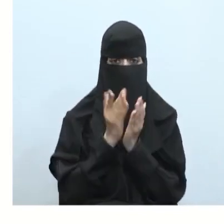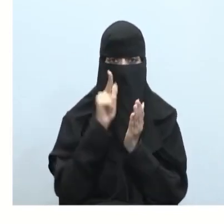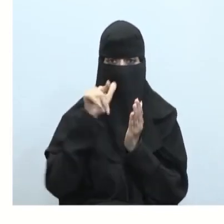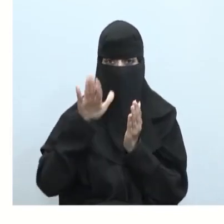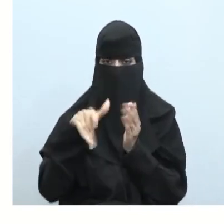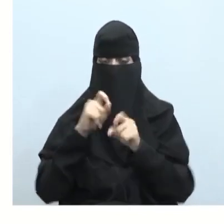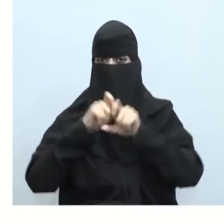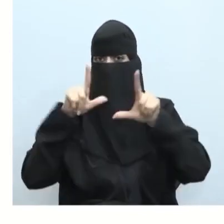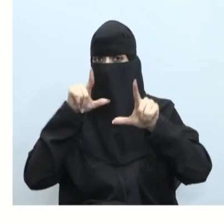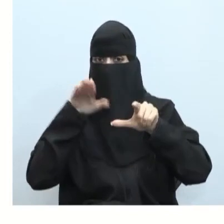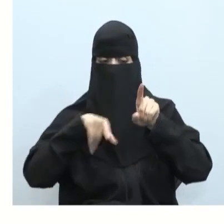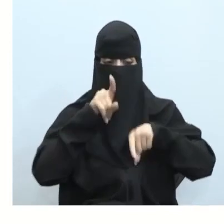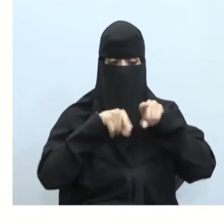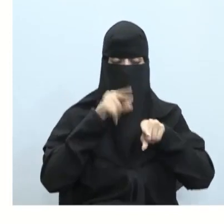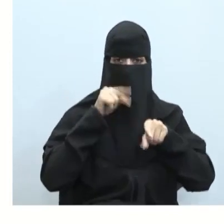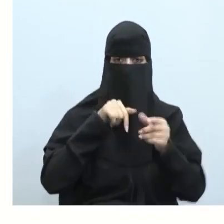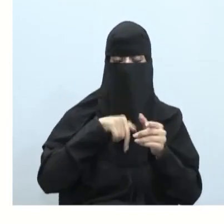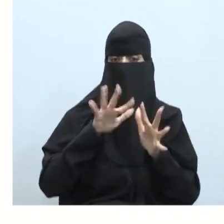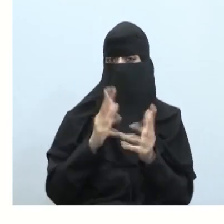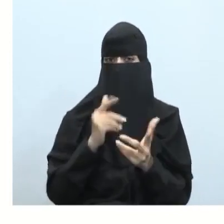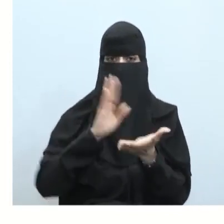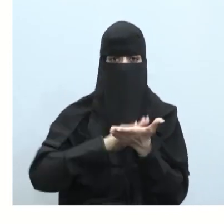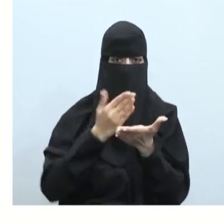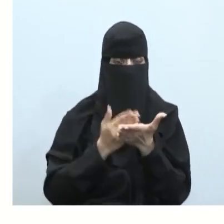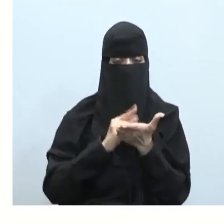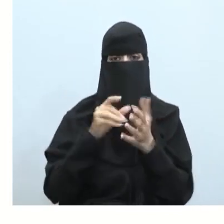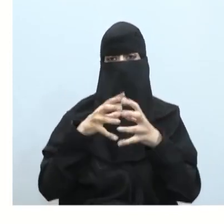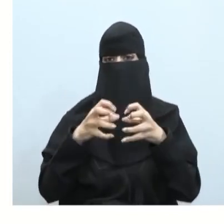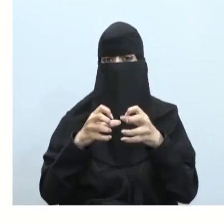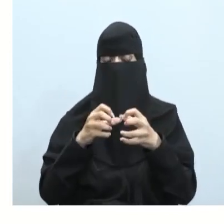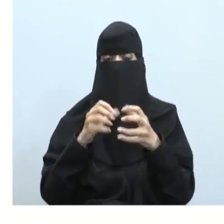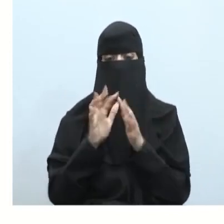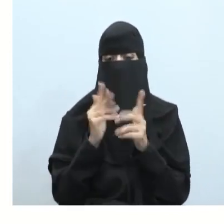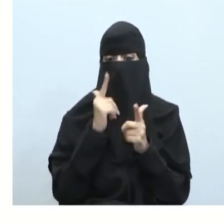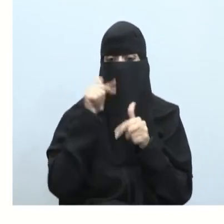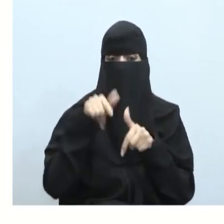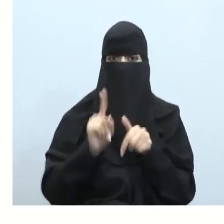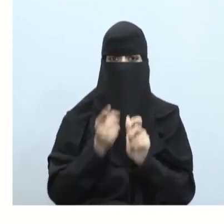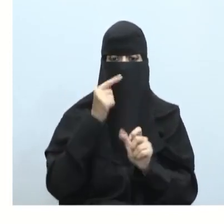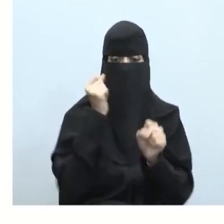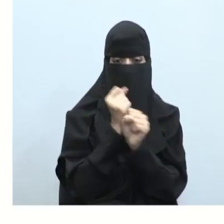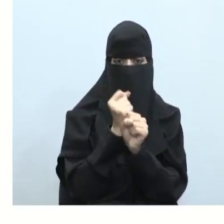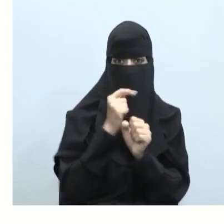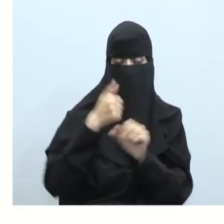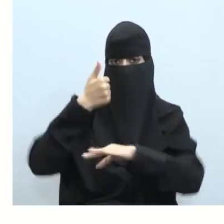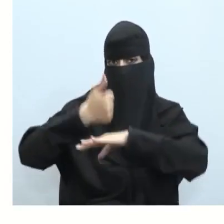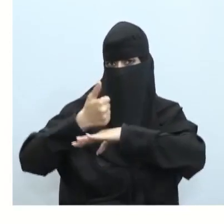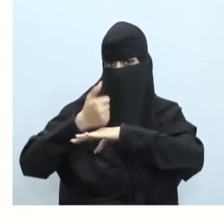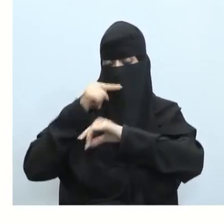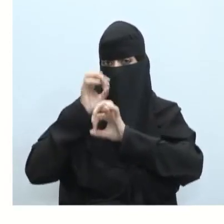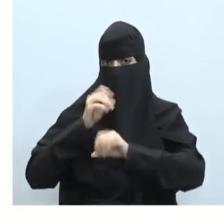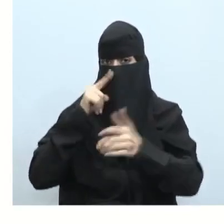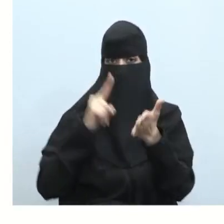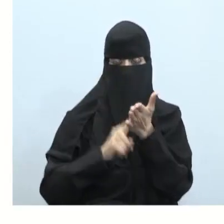يوضح المقارنه بين المترجم والمفسر نلاحظ من حيث الوظيفه الرئيسه ان